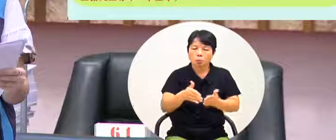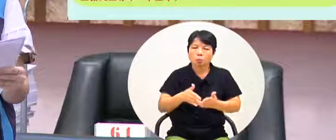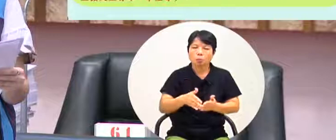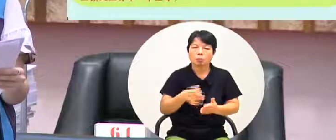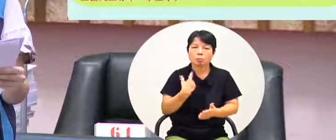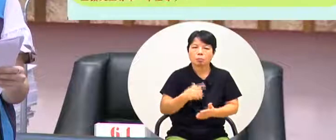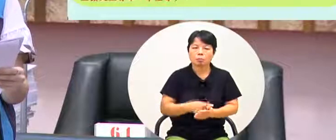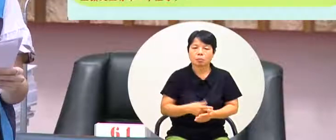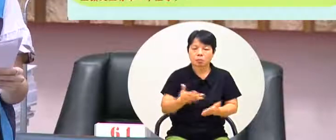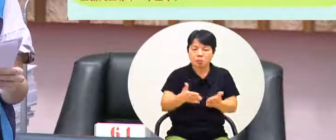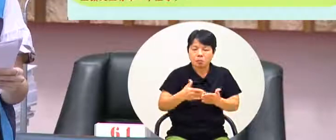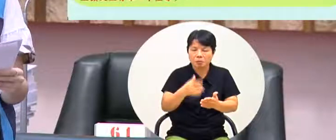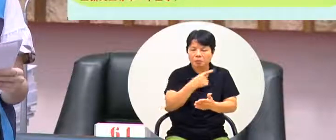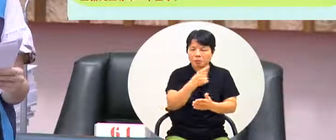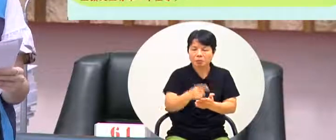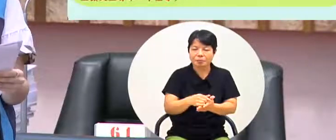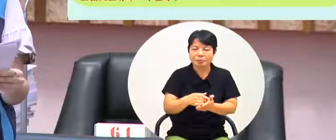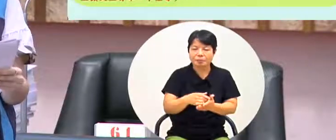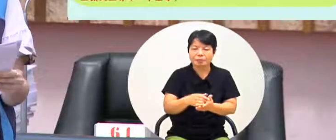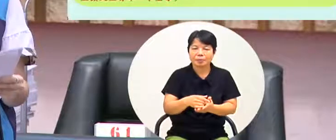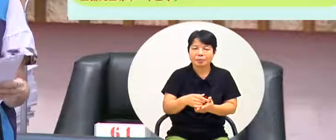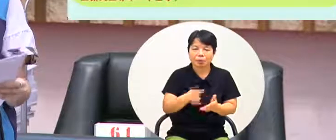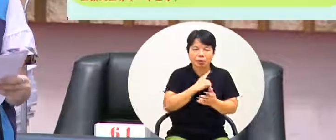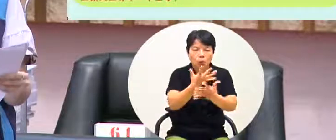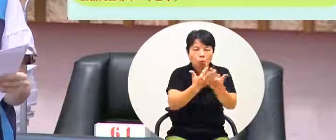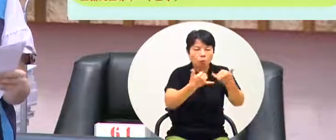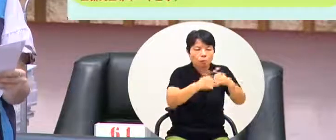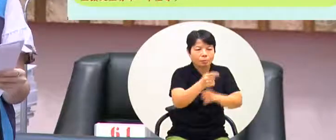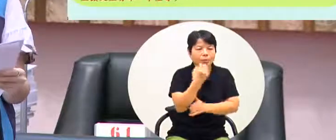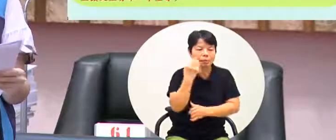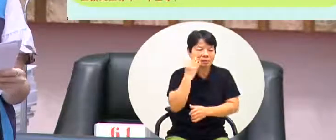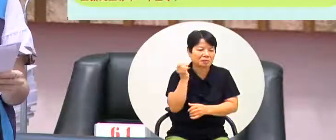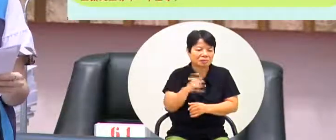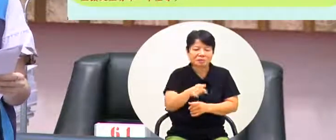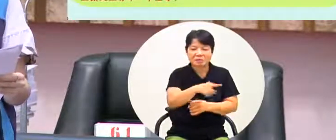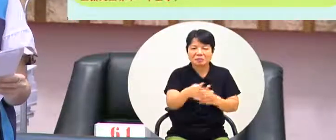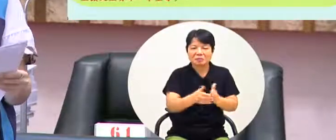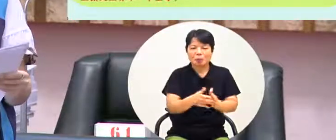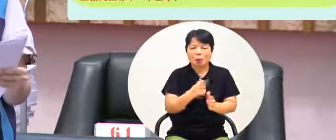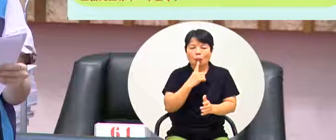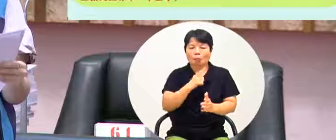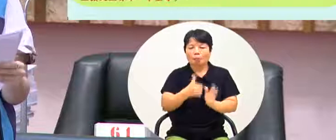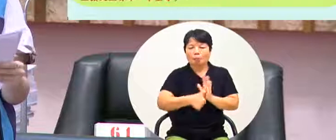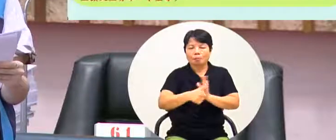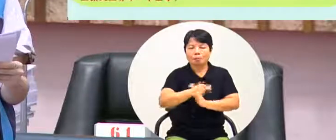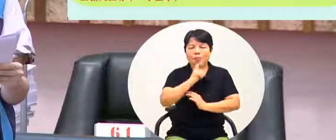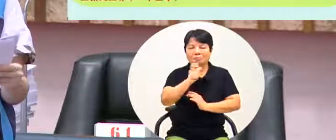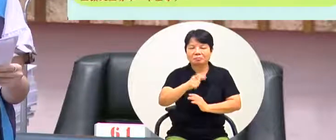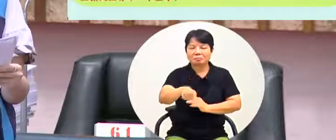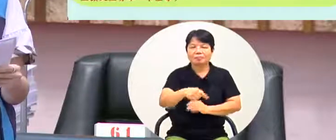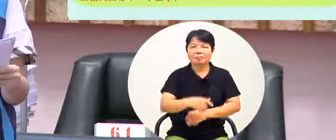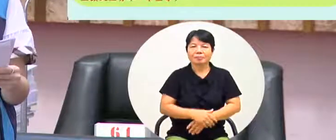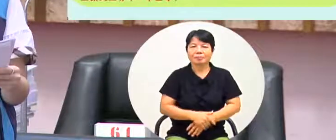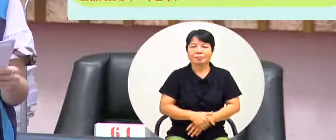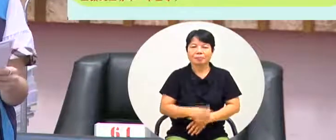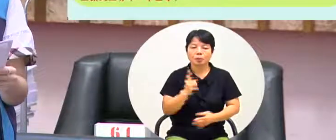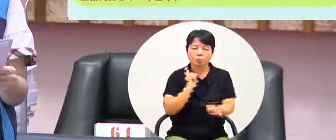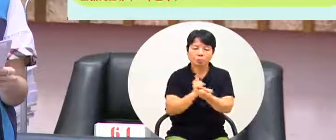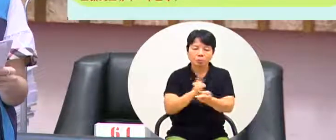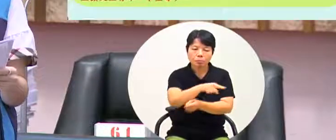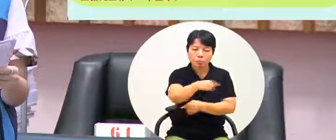在网络上查的。所以说，表示我们照顾的民众有不够，对象也很不足。那为什